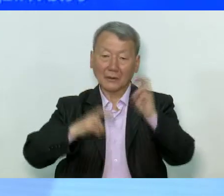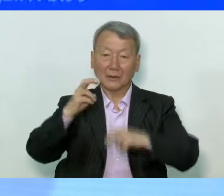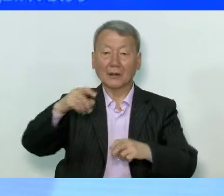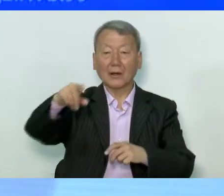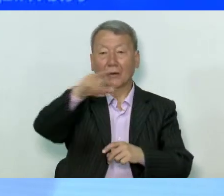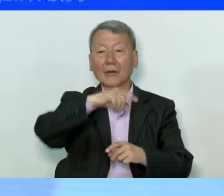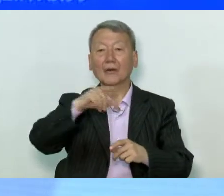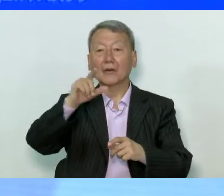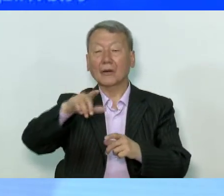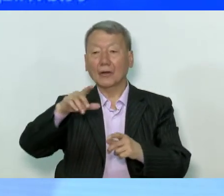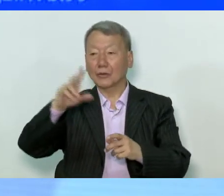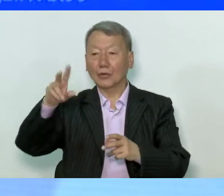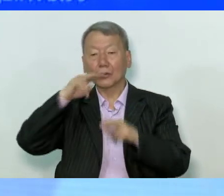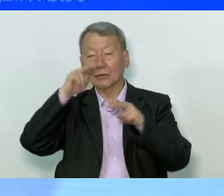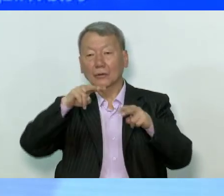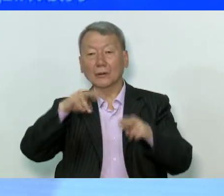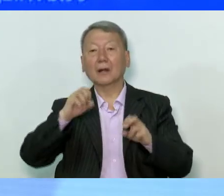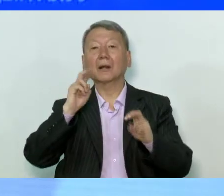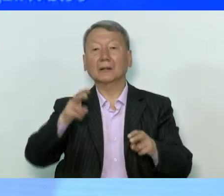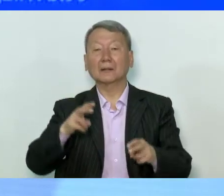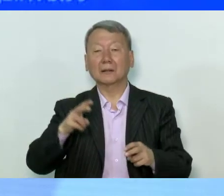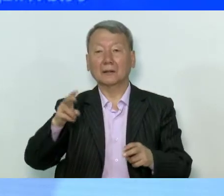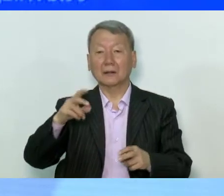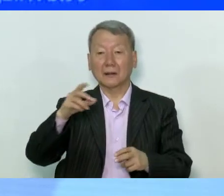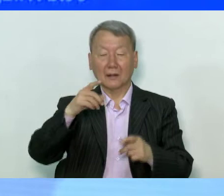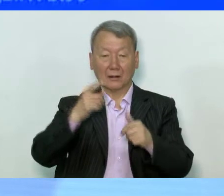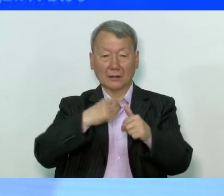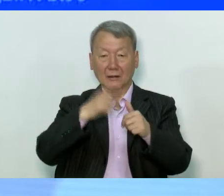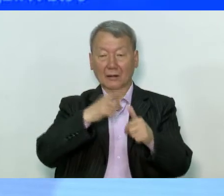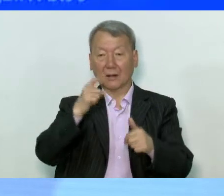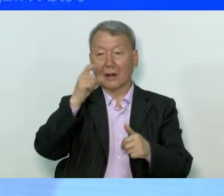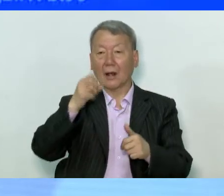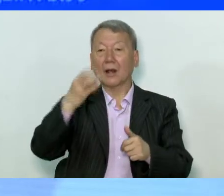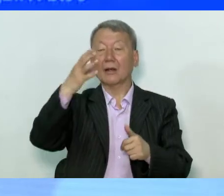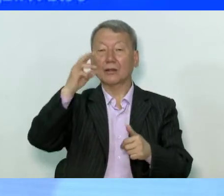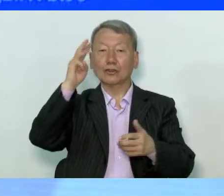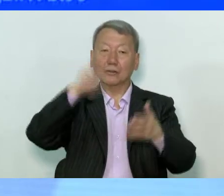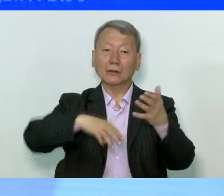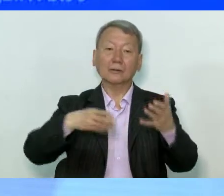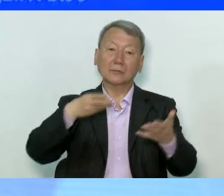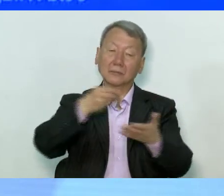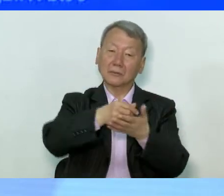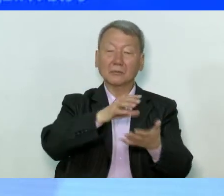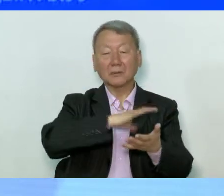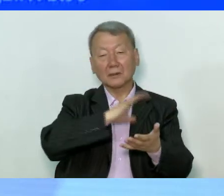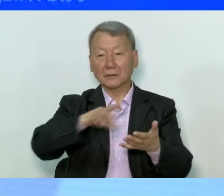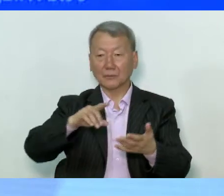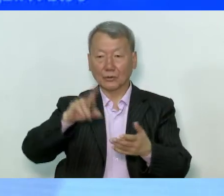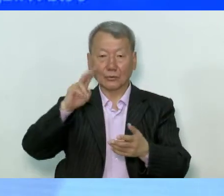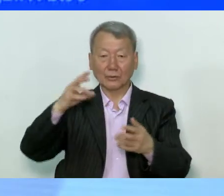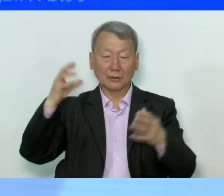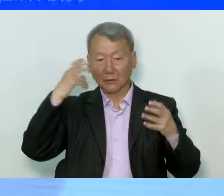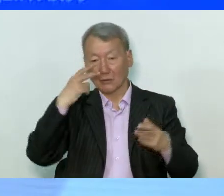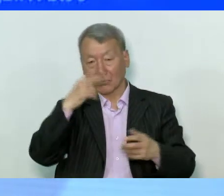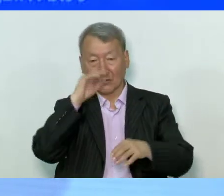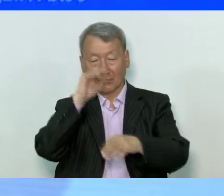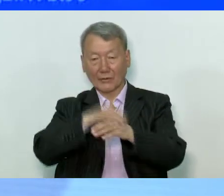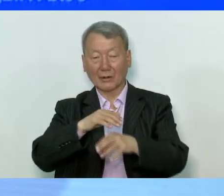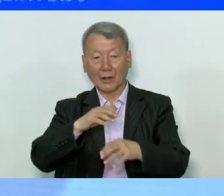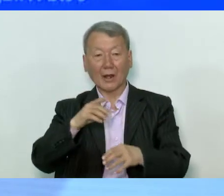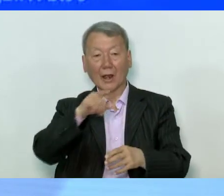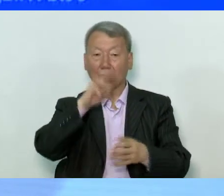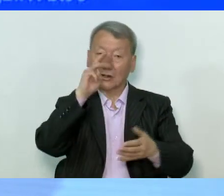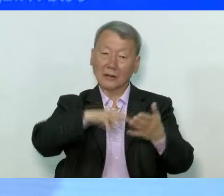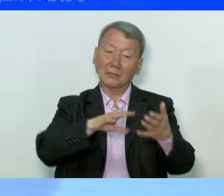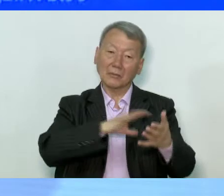ишкана мекемелеринин жоопкерчилиги кандай болот? Харли клубуна канча айып пул салынды? Деп Азаттык радиосунан Замира Кожобоева суроо